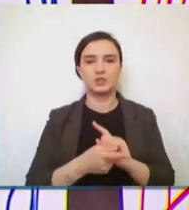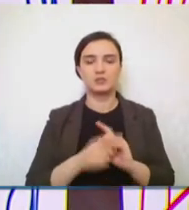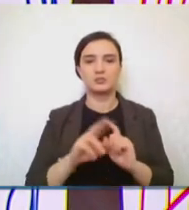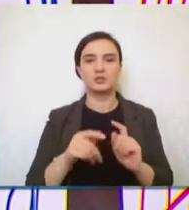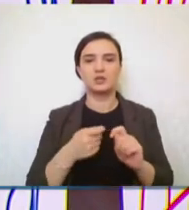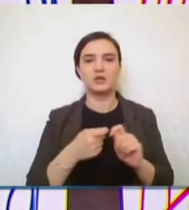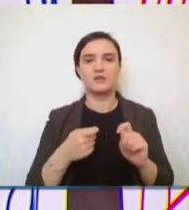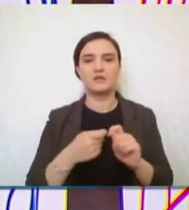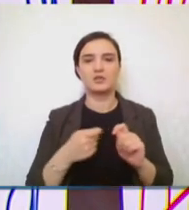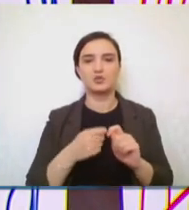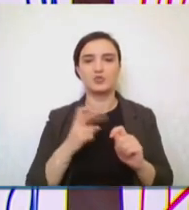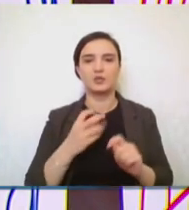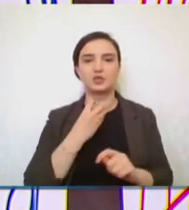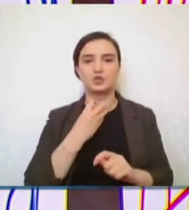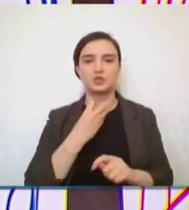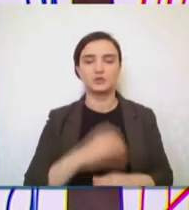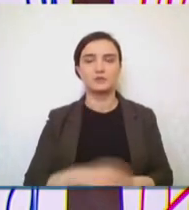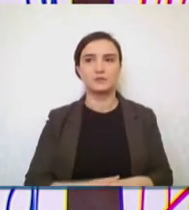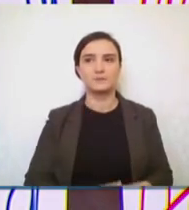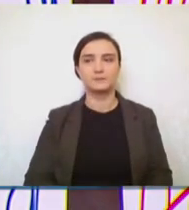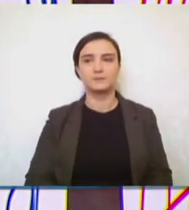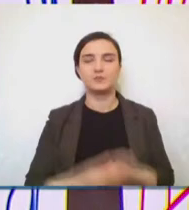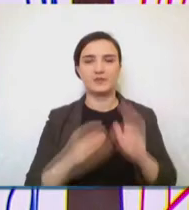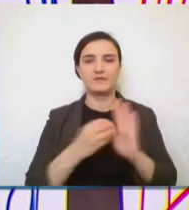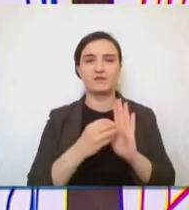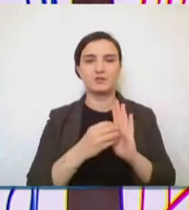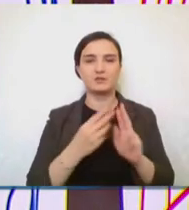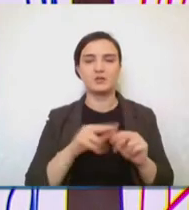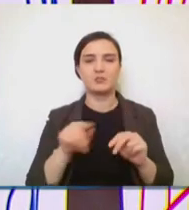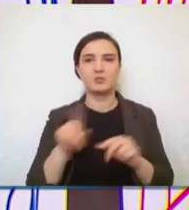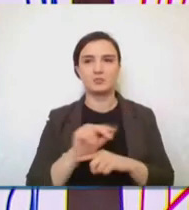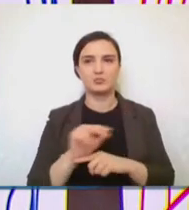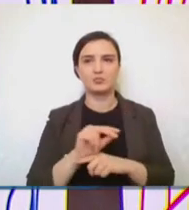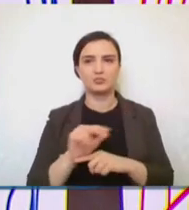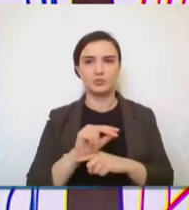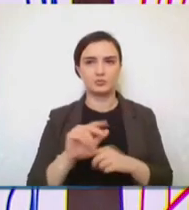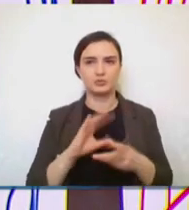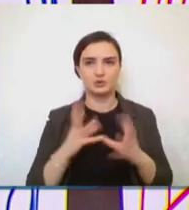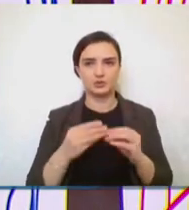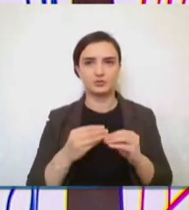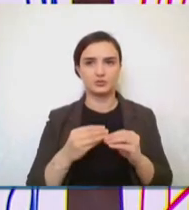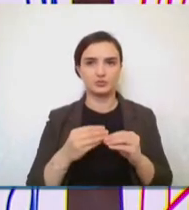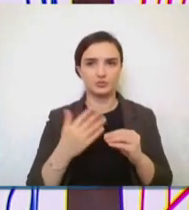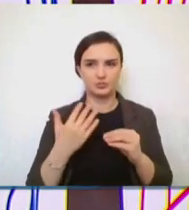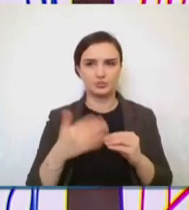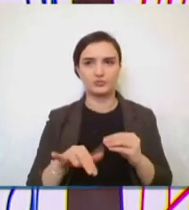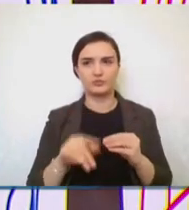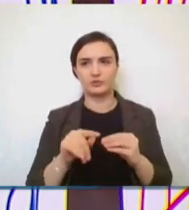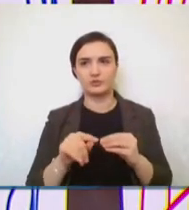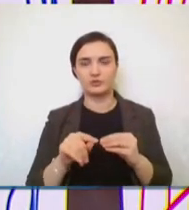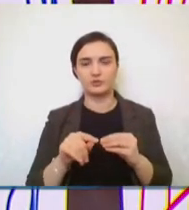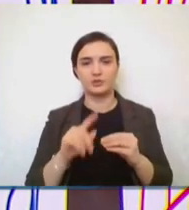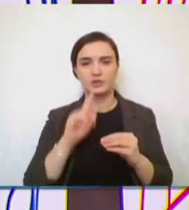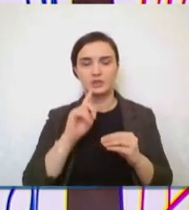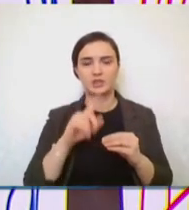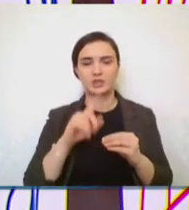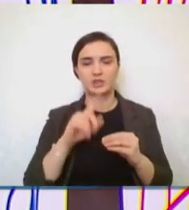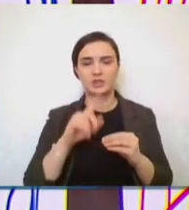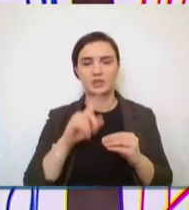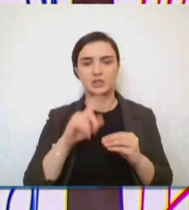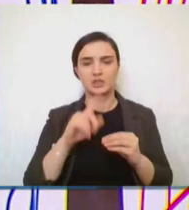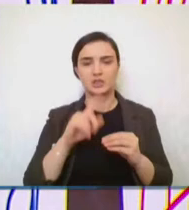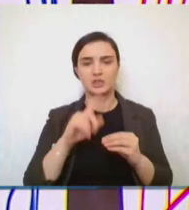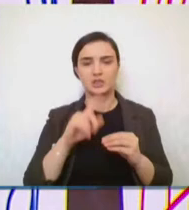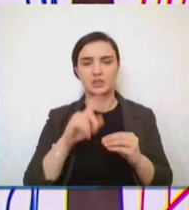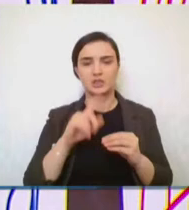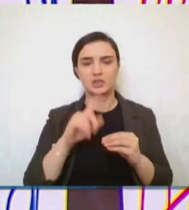ჩიყვი. და აქ ამაზე მკურნალობს საერთოდ ზოგადად უკვე ლამის 10 წელიწადია და აი ახლა რა